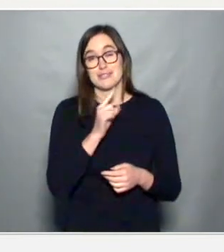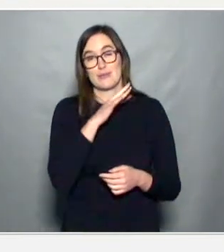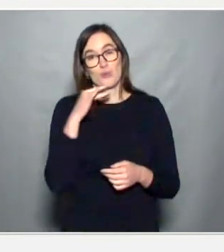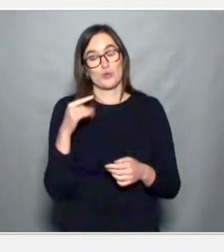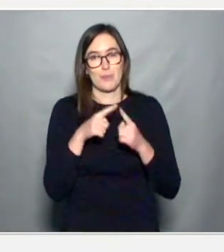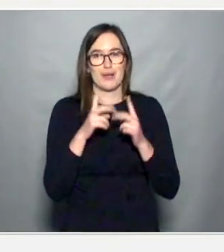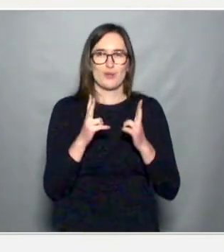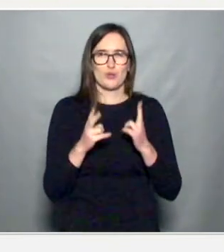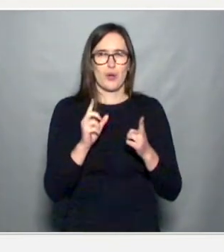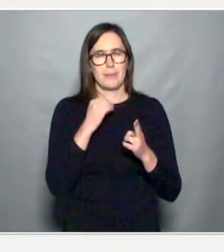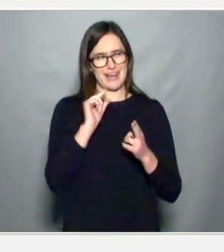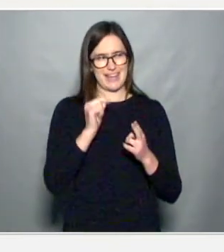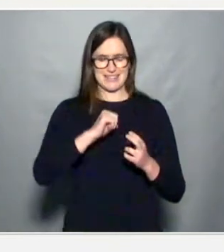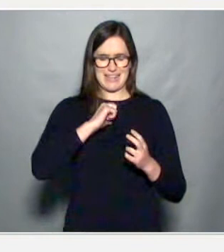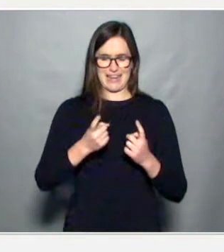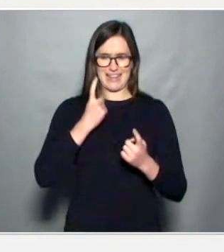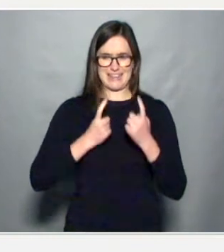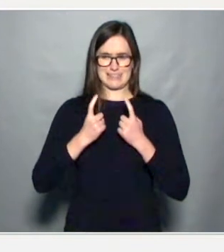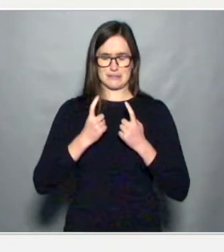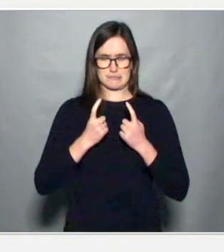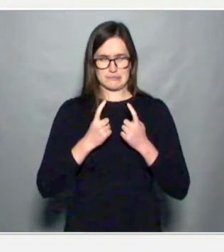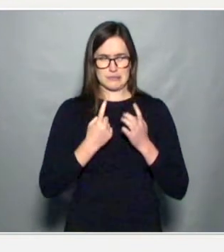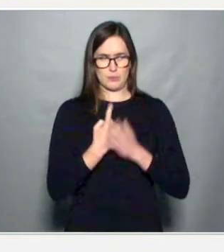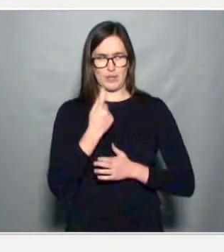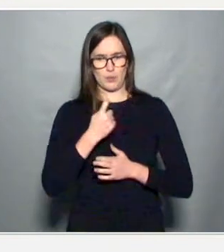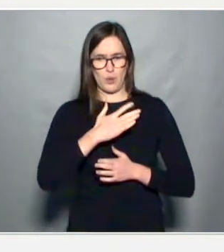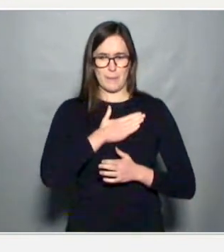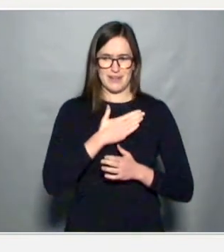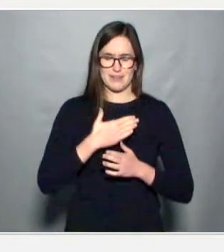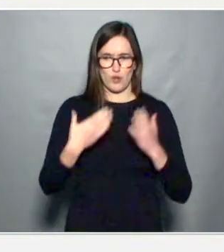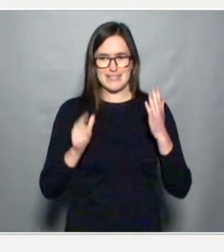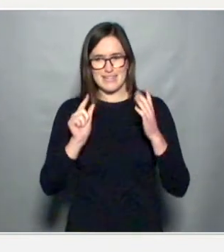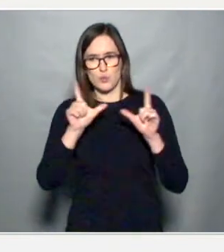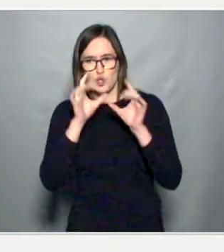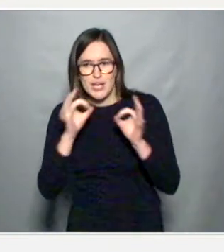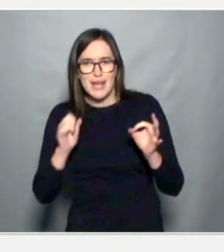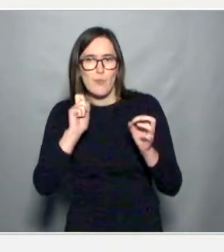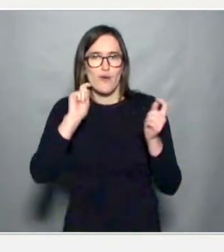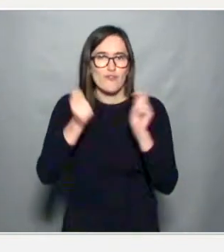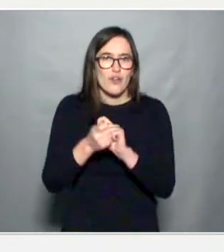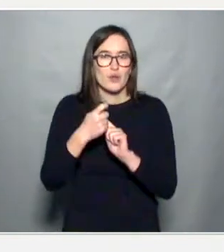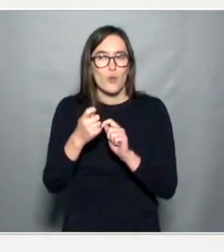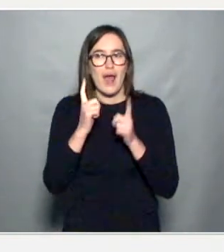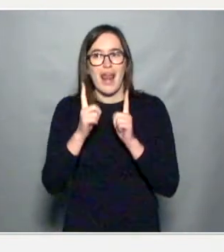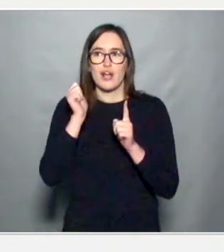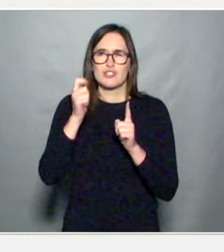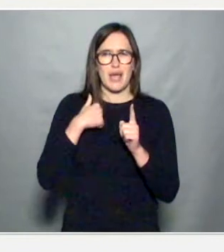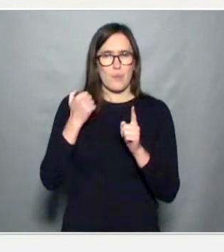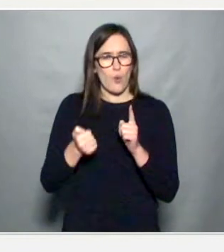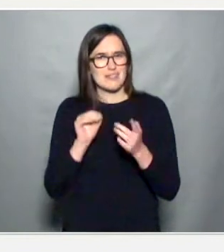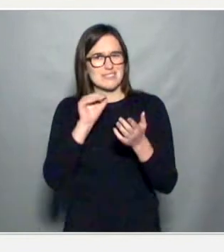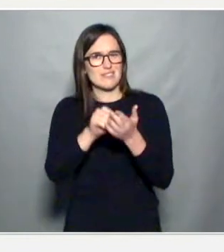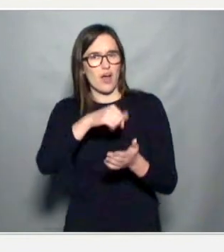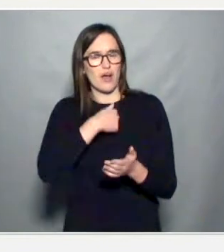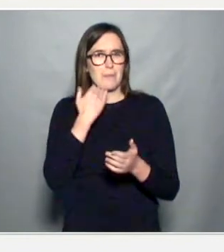där ganska snabbt självkritisk. Är det någonting i min föreläsning som är otydligt? Behöver jag göra om någonting? Poängtera att man kanske har lite myror i brallan om man har